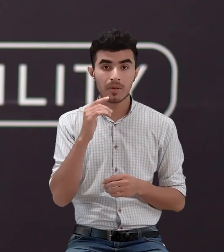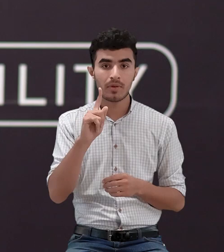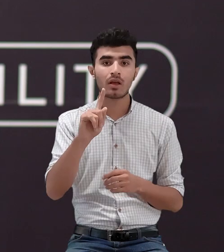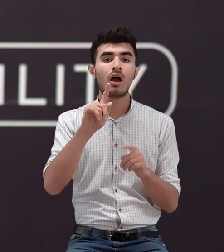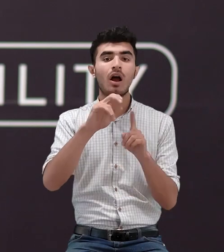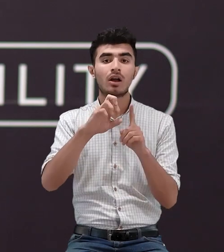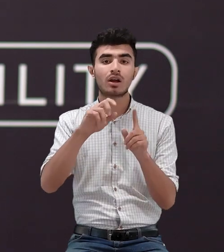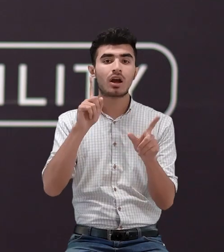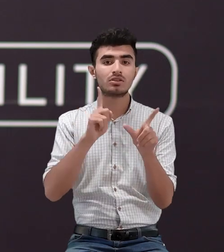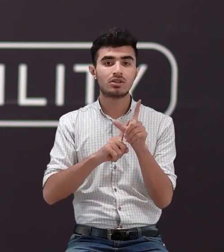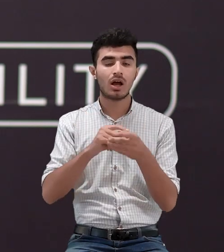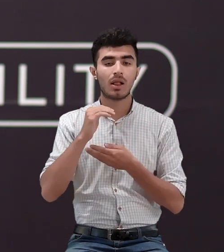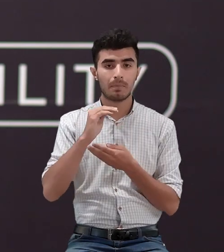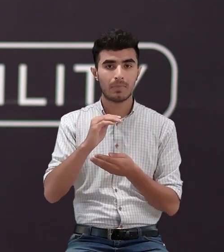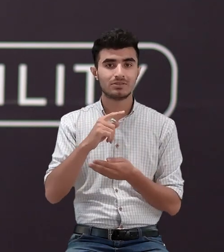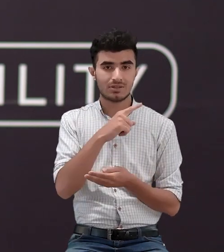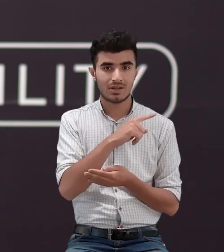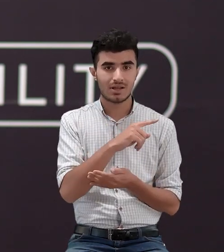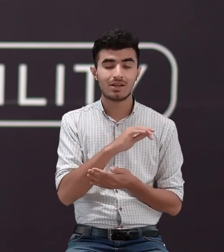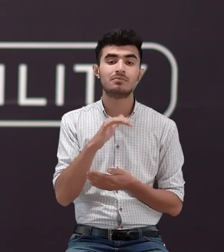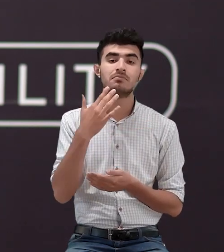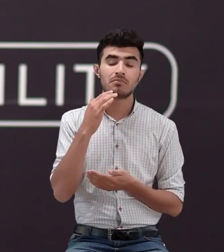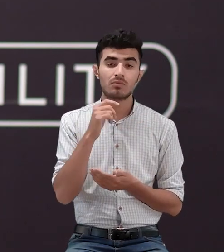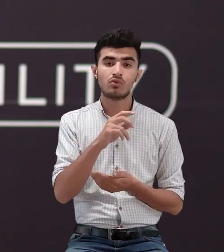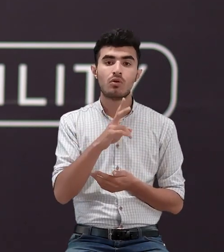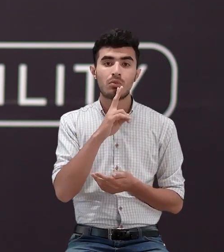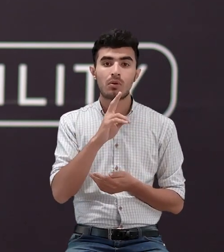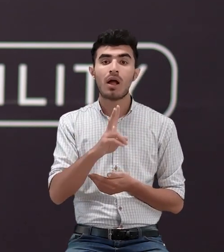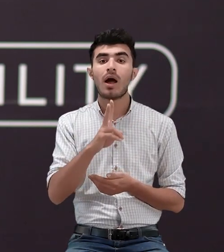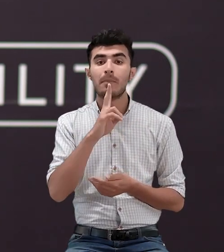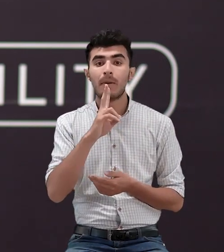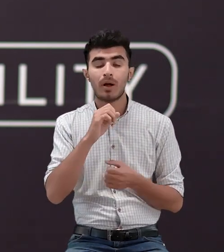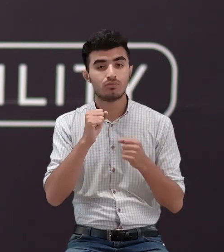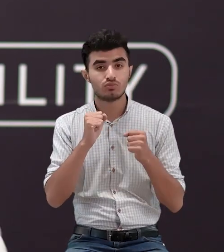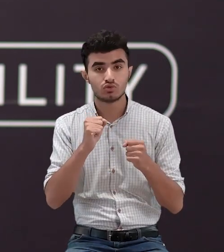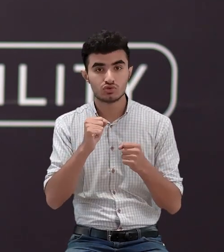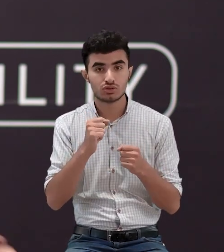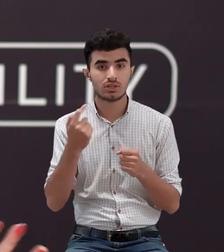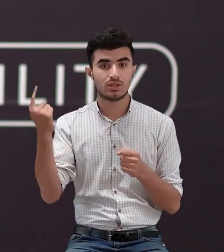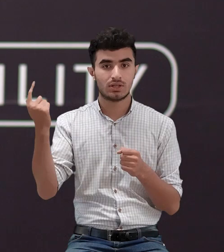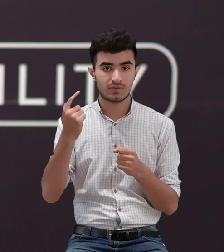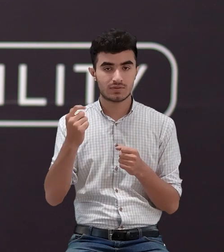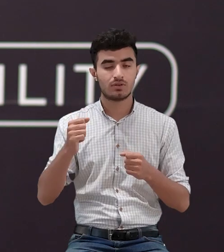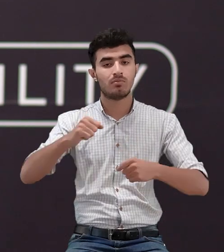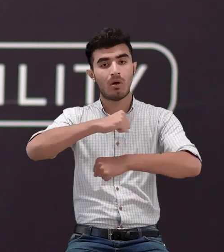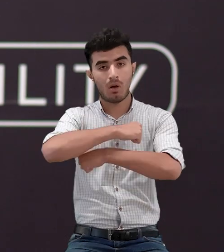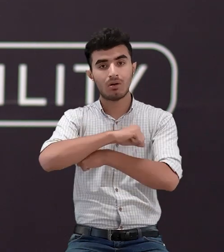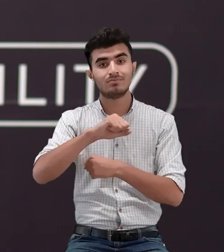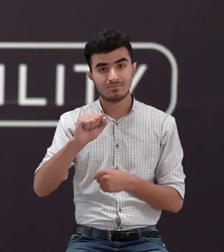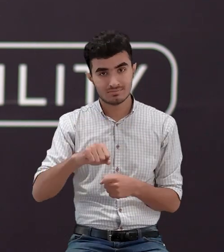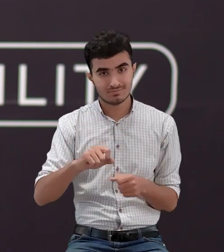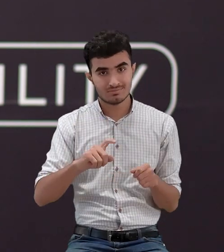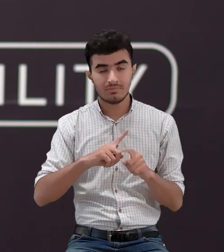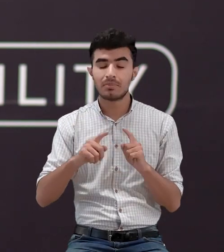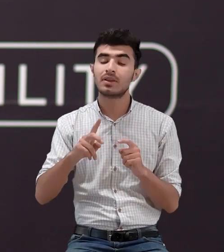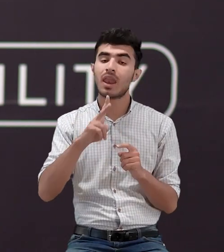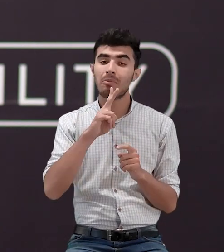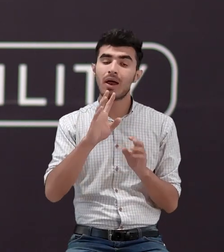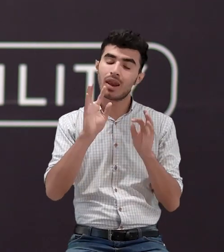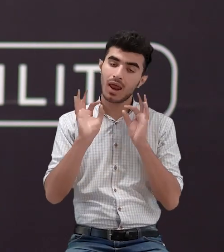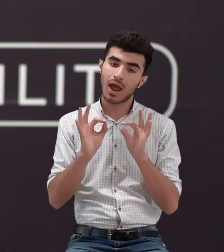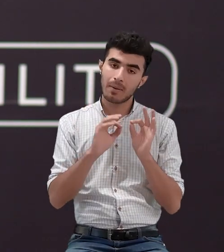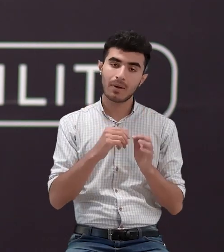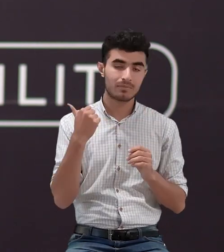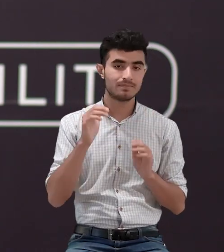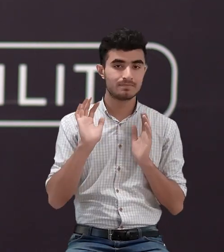ایک 18 سال کا لڑکا ہو سکتا ہے کہ آپ سے بات کرنے کے بجائے پیچھے سے آ کے آپ کو ہگ کر لے. سو وہ اس کا